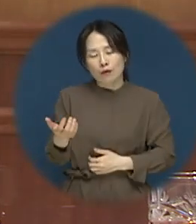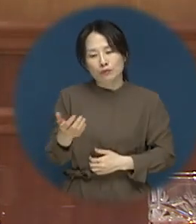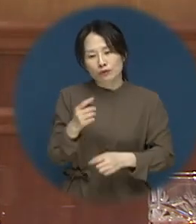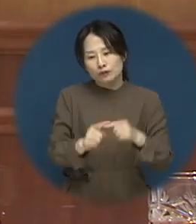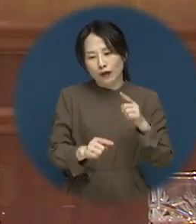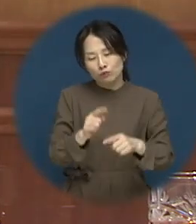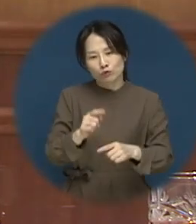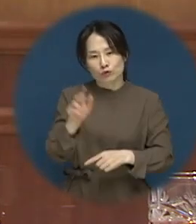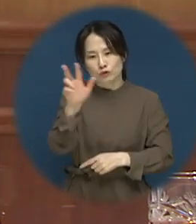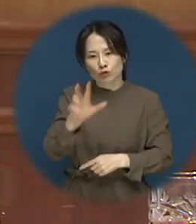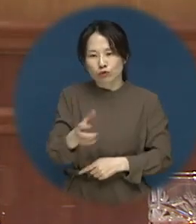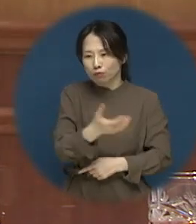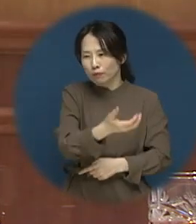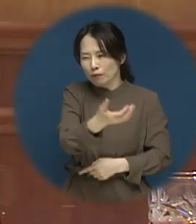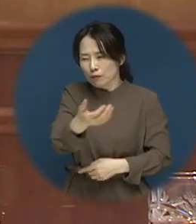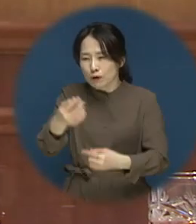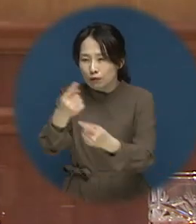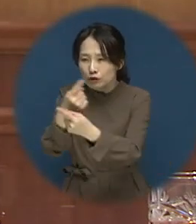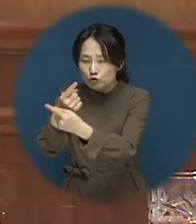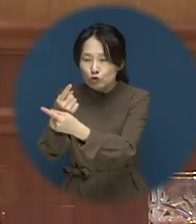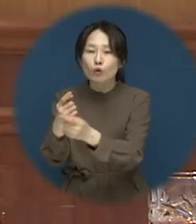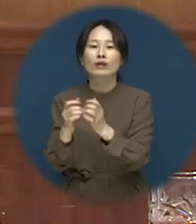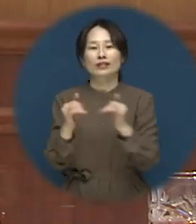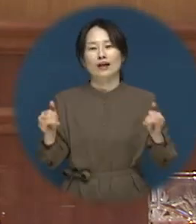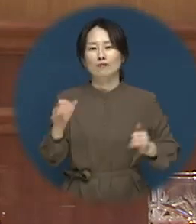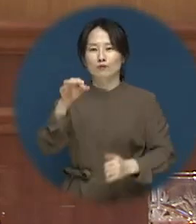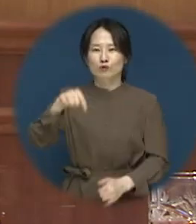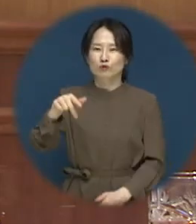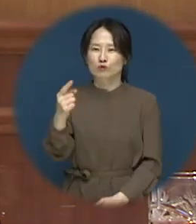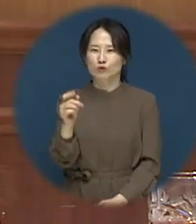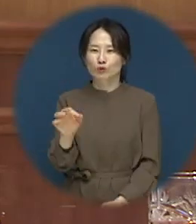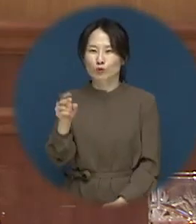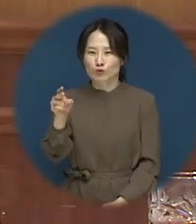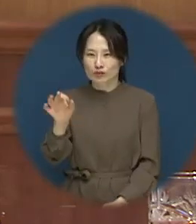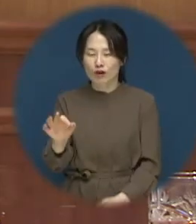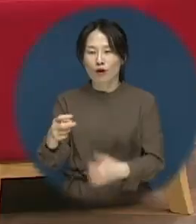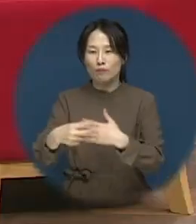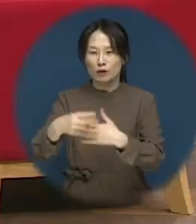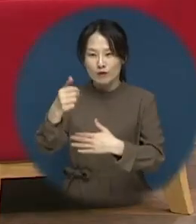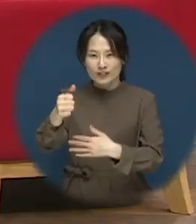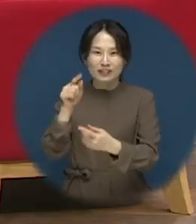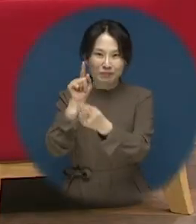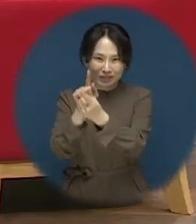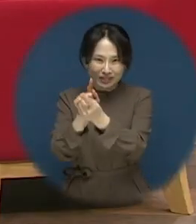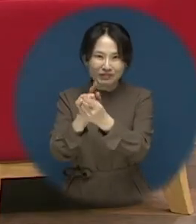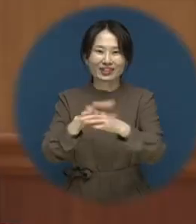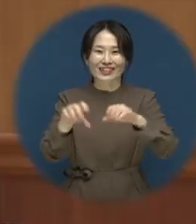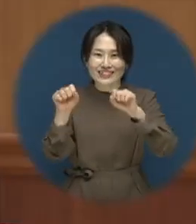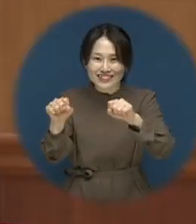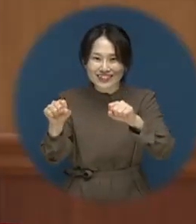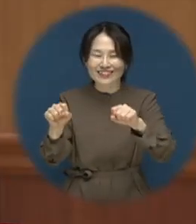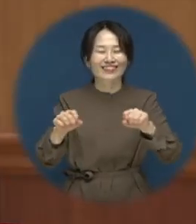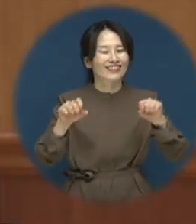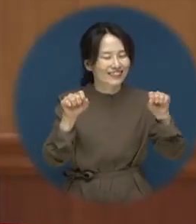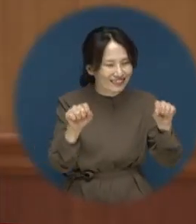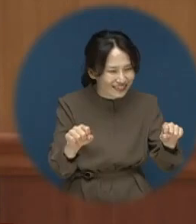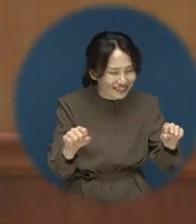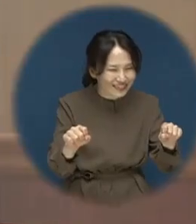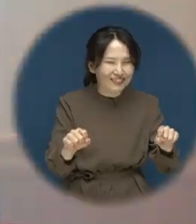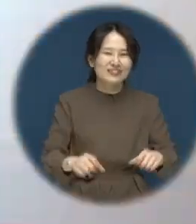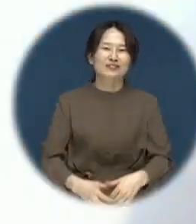나무들을 전국에 다니며 고쳐오신 분입니다. 우종영 원장을 함께 만나봅니다. 어서 오십시오. 네, 안녕하세요.